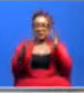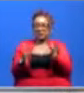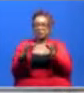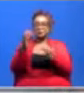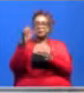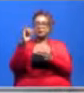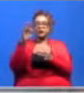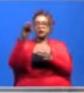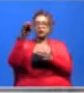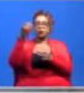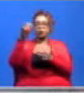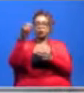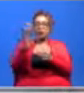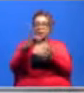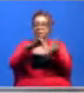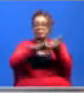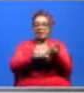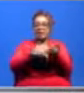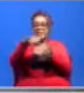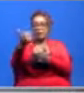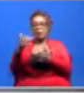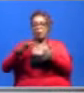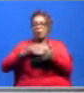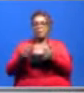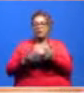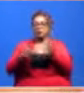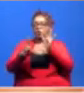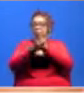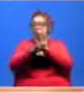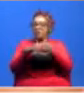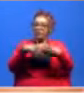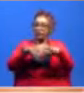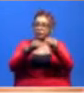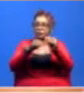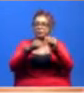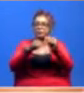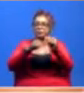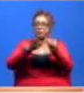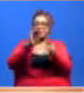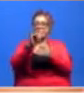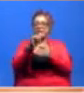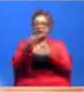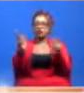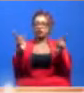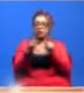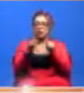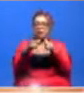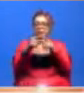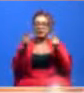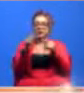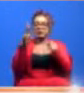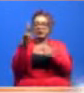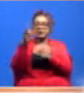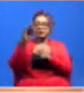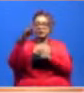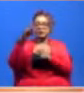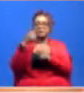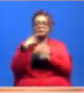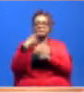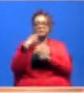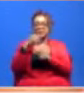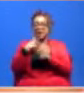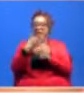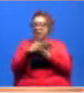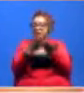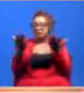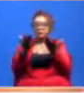Linturi alikuwa ameoa mwanamke mwingine kisheria. Katika njia ya ujumbe mfupi, Keitany alisisitiza kwamba hana uhusiano